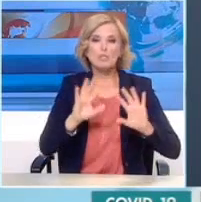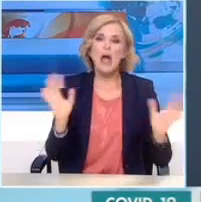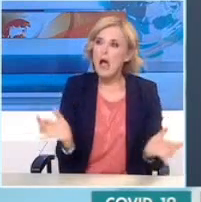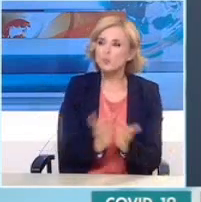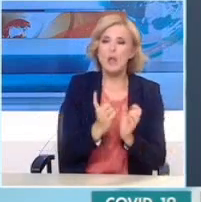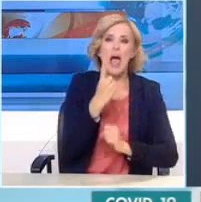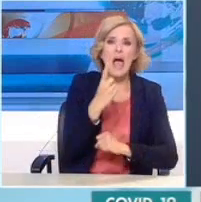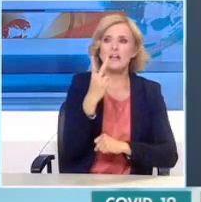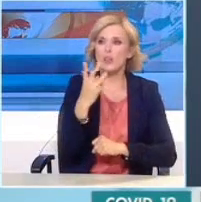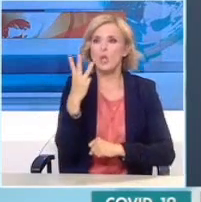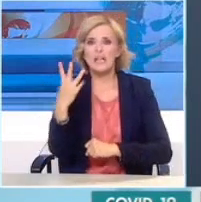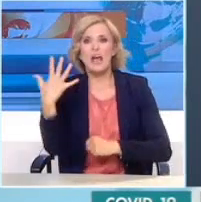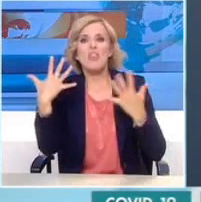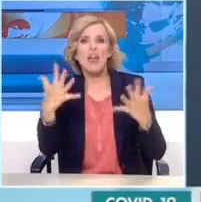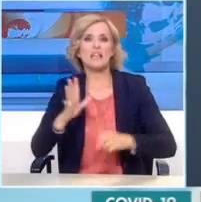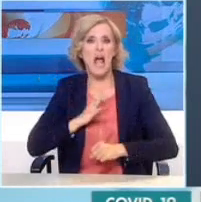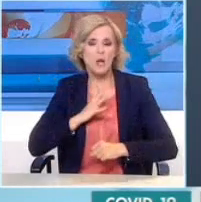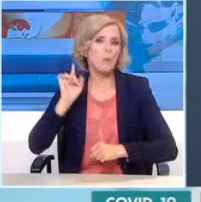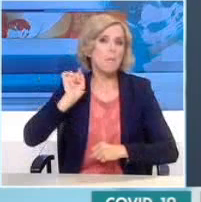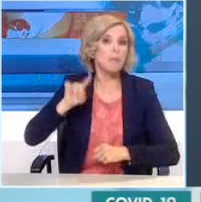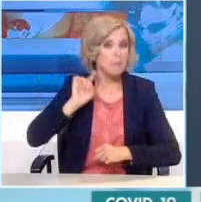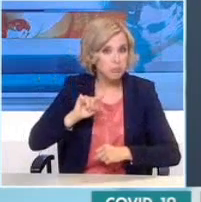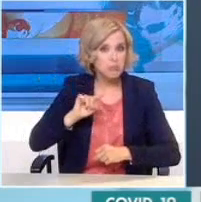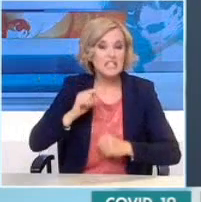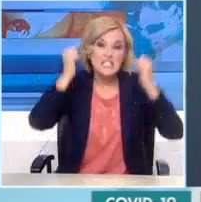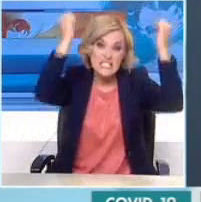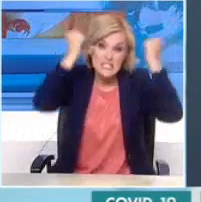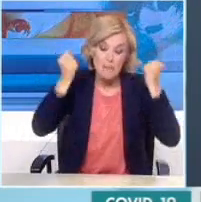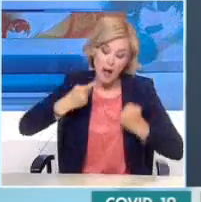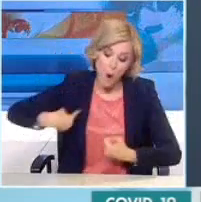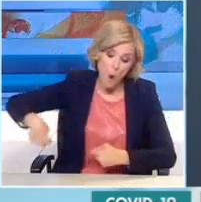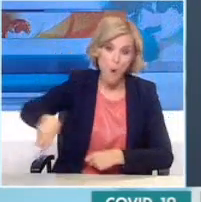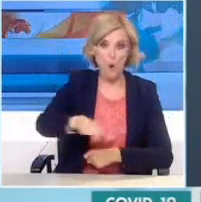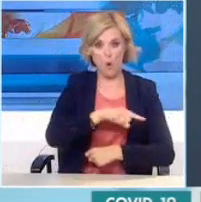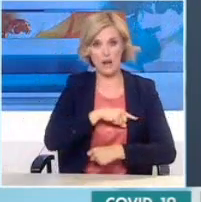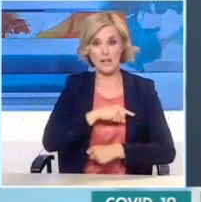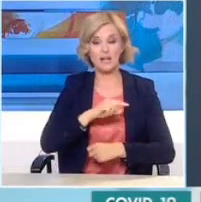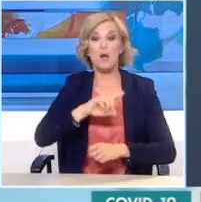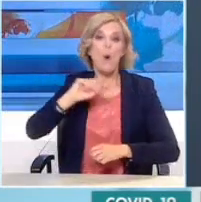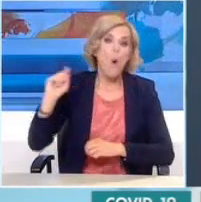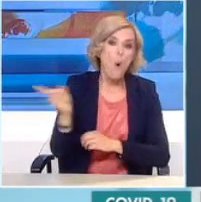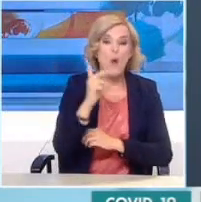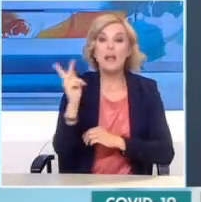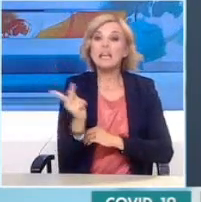υποχωρεί τονίζουν την ανάγκη επαγρύπνησης σε όλους τους τομείς της κοινωνίας.